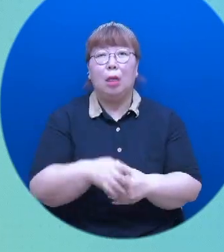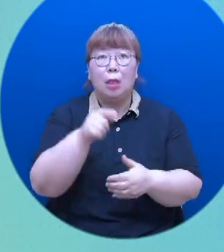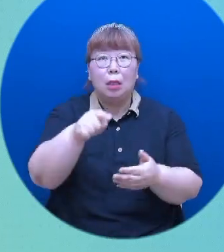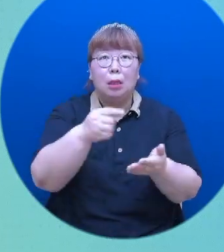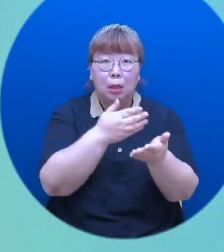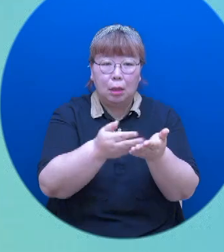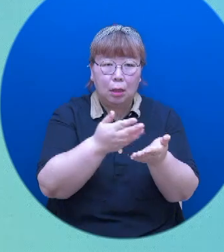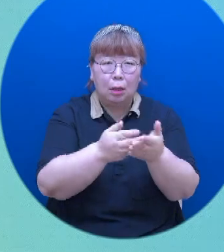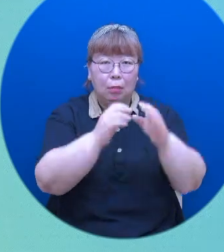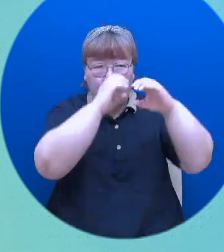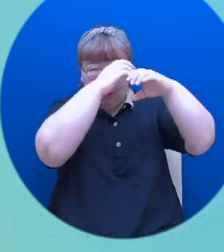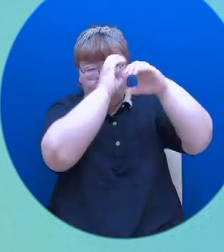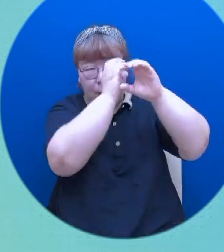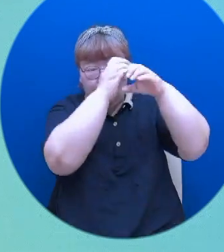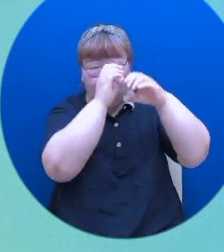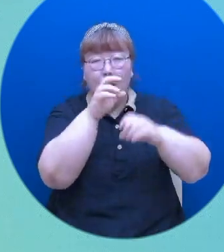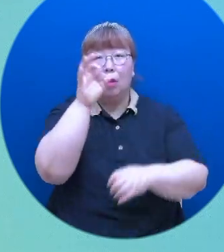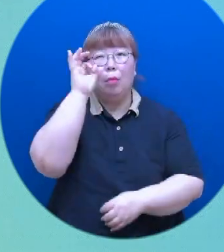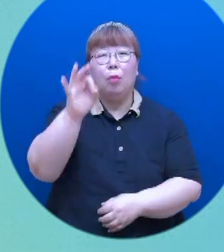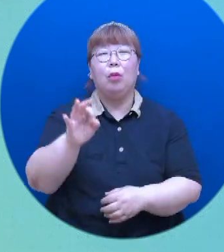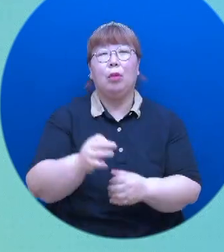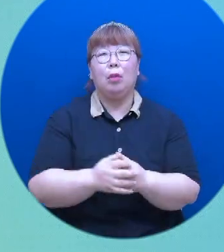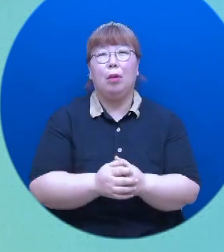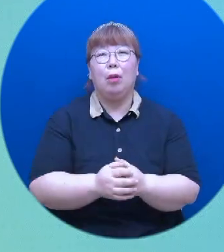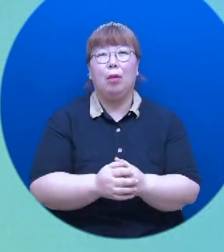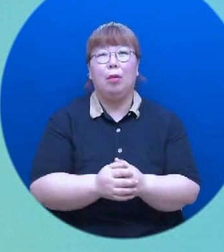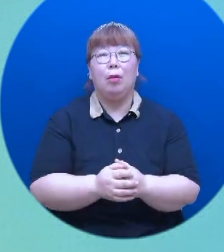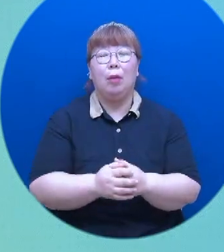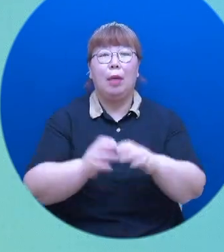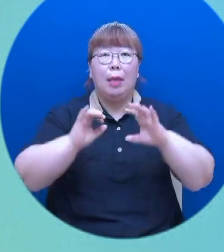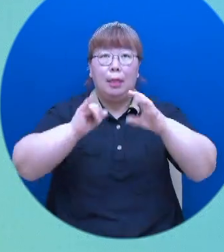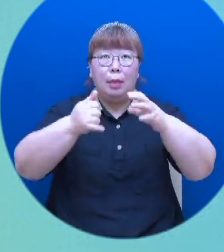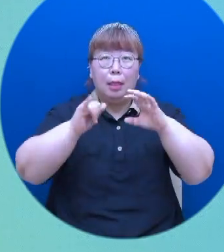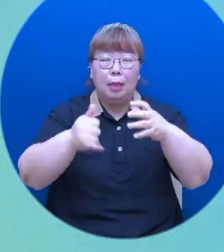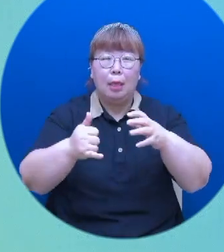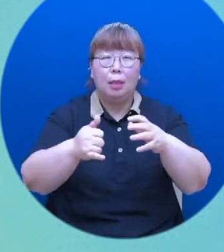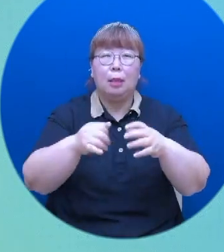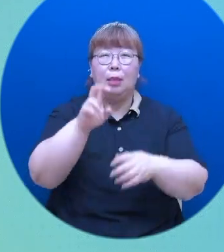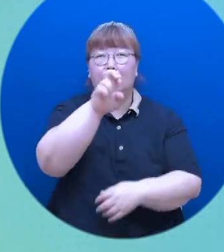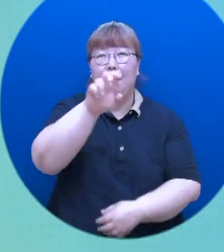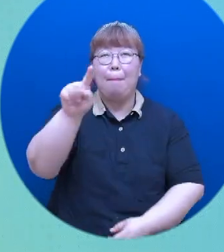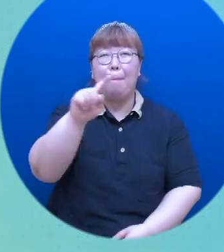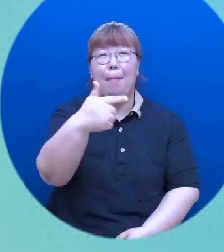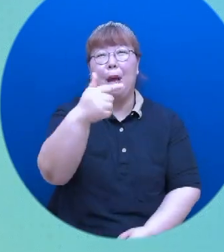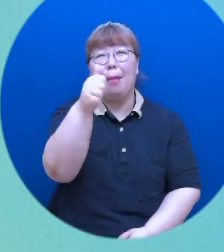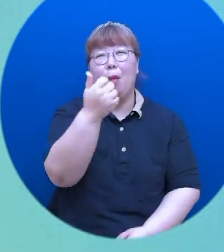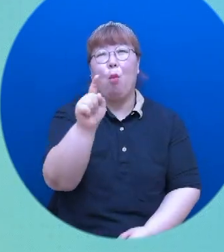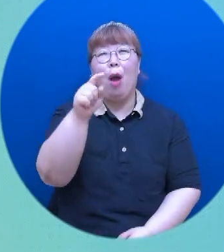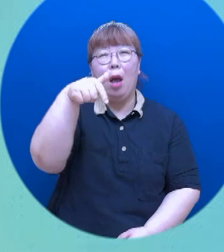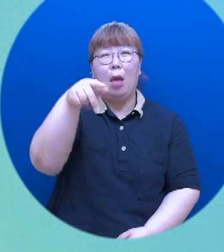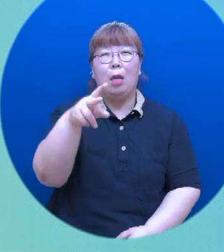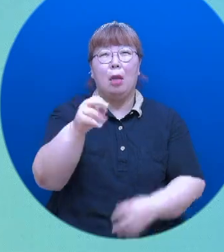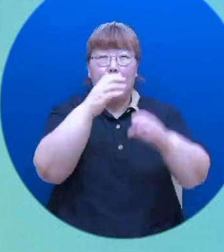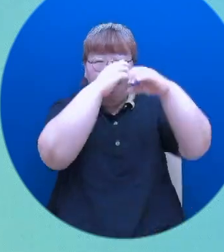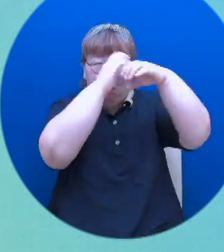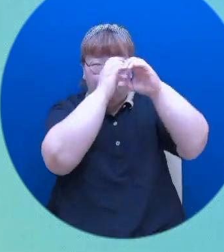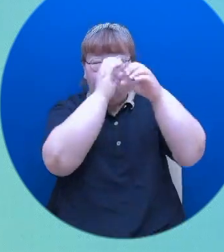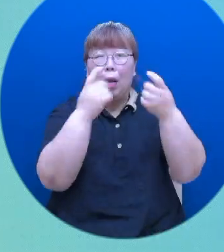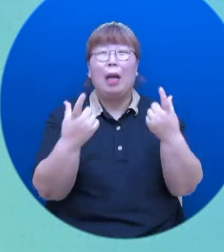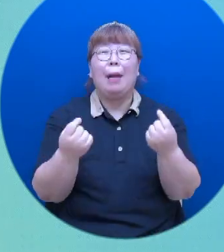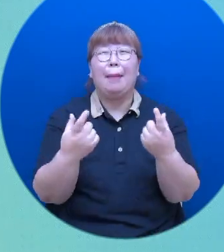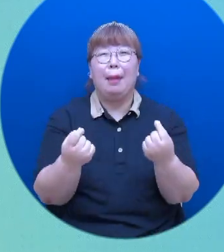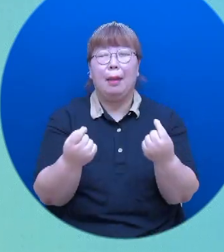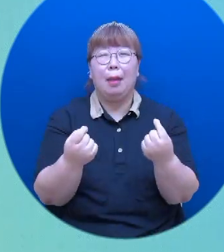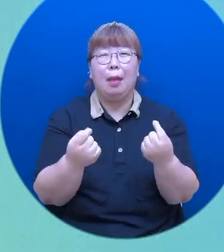만화경이죠. 그 세상은 만화경과 같은 현실이다. 여기에는 이런 일,